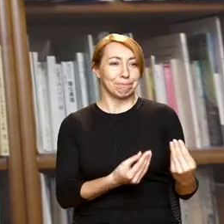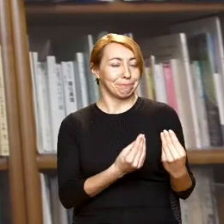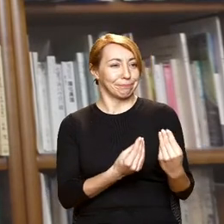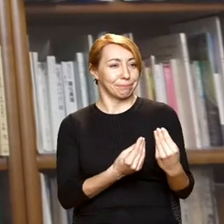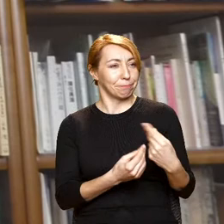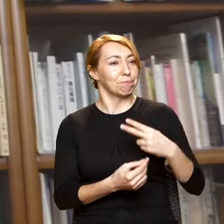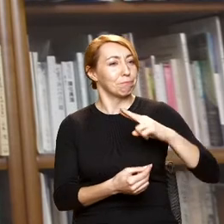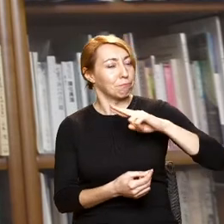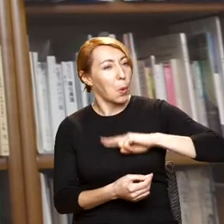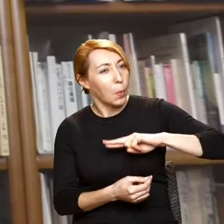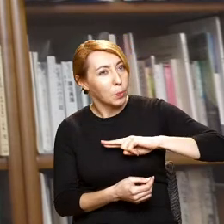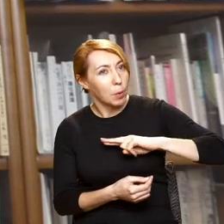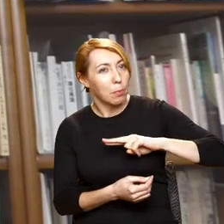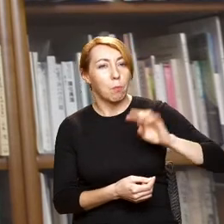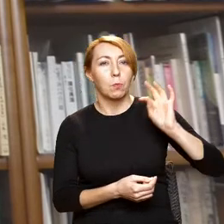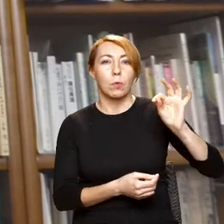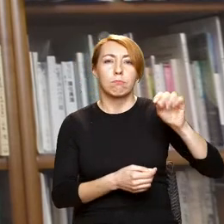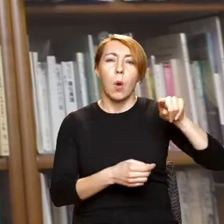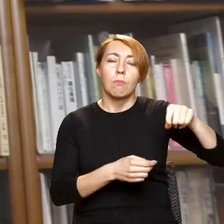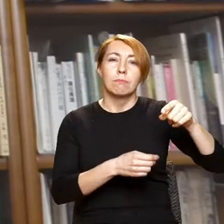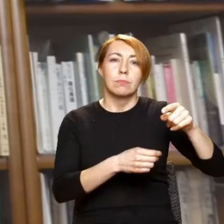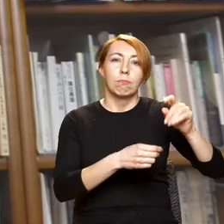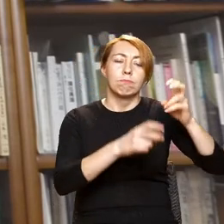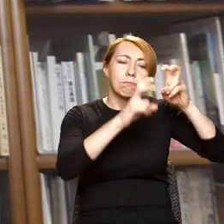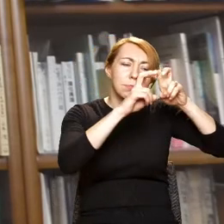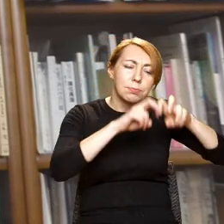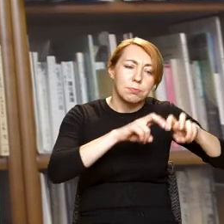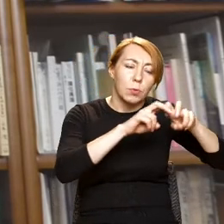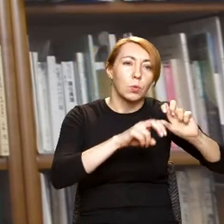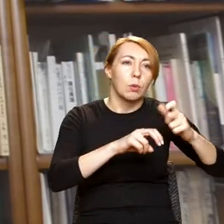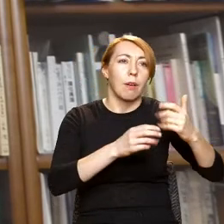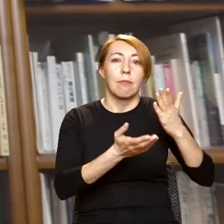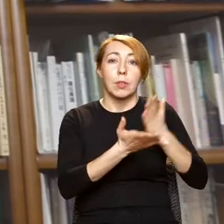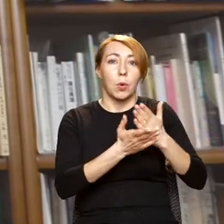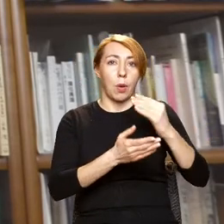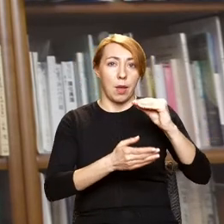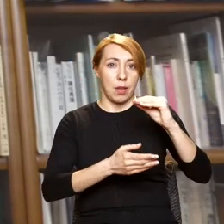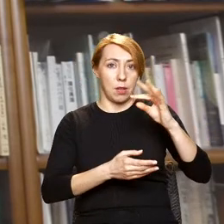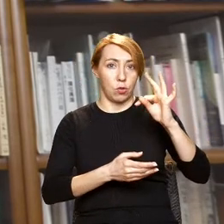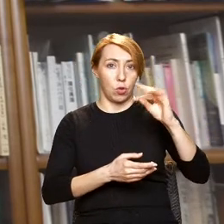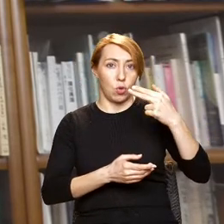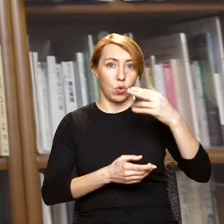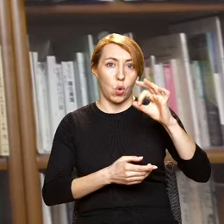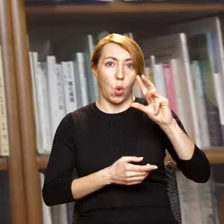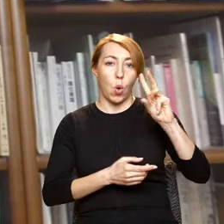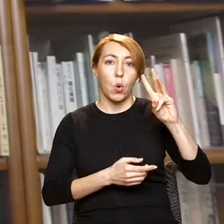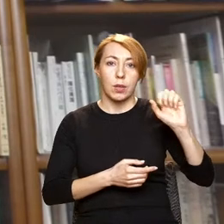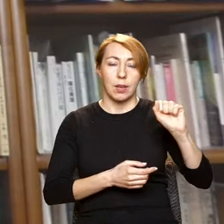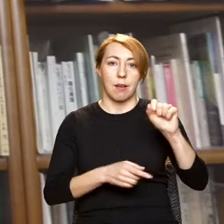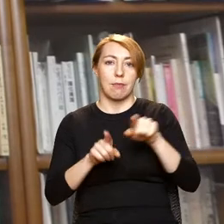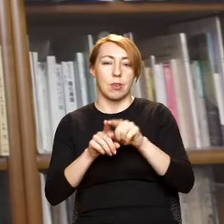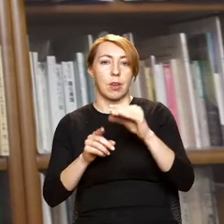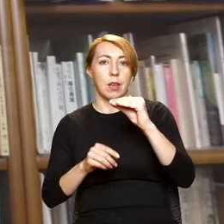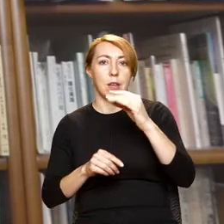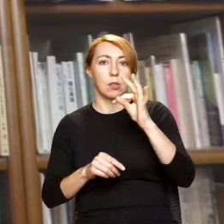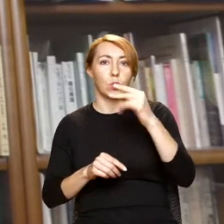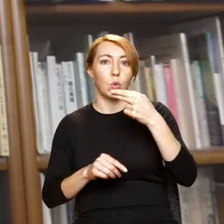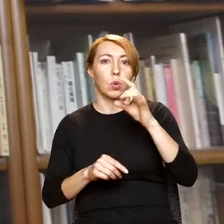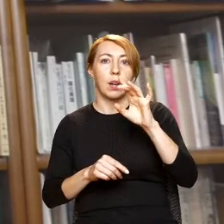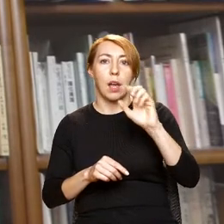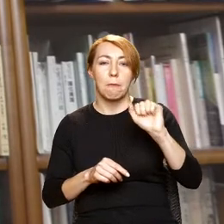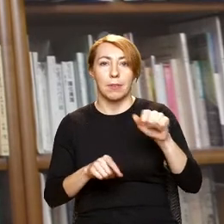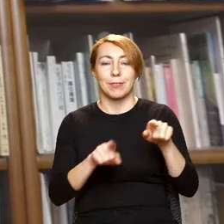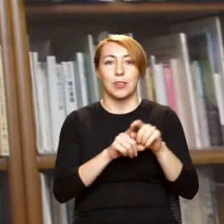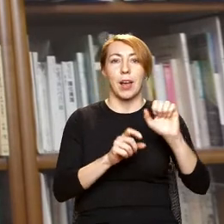Bo dziedziny, które zgłębił, to nie tylko etnologia i etnografia, to też antropologia